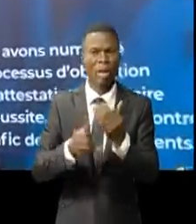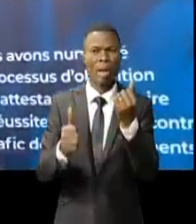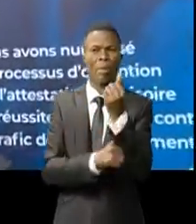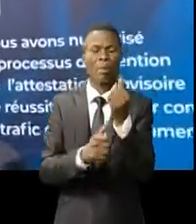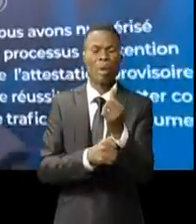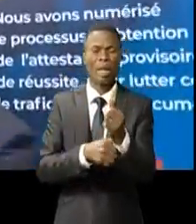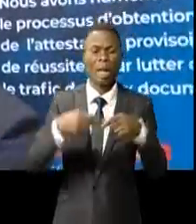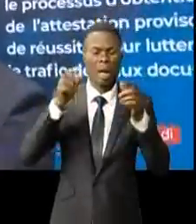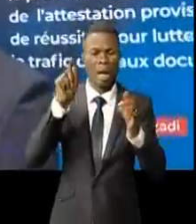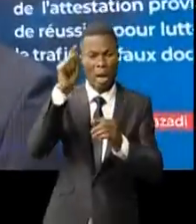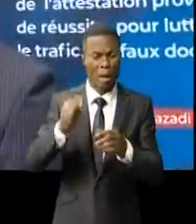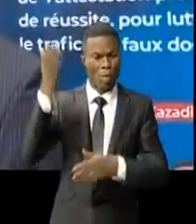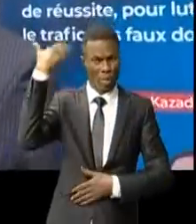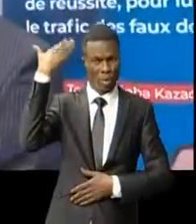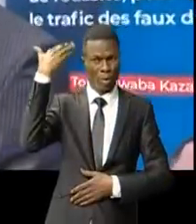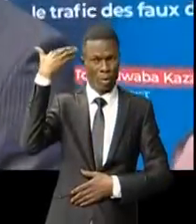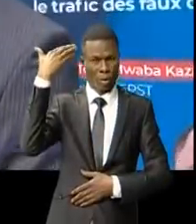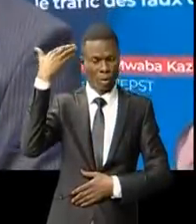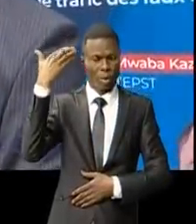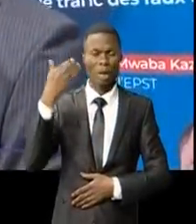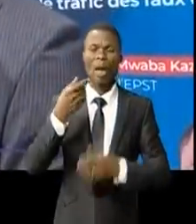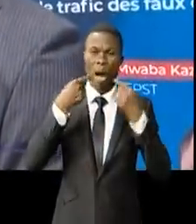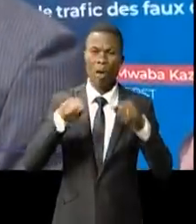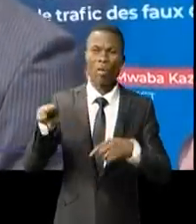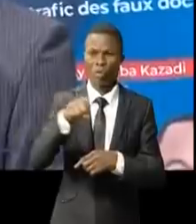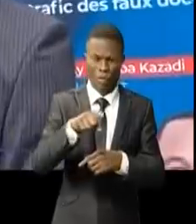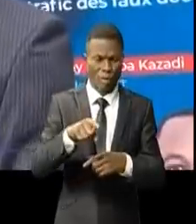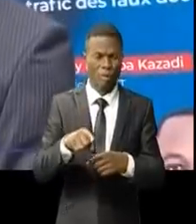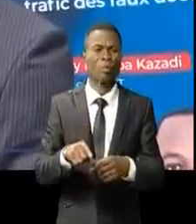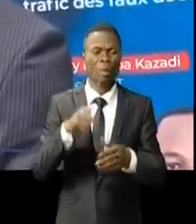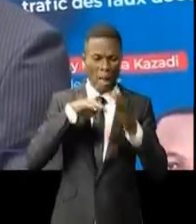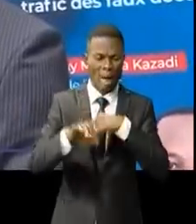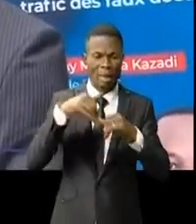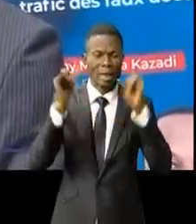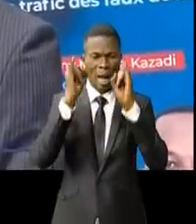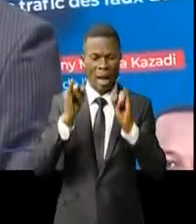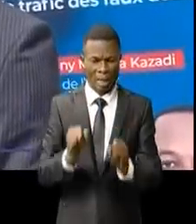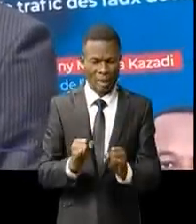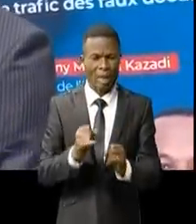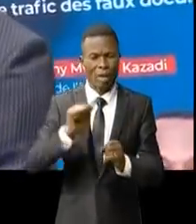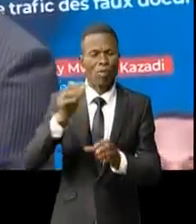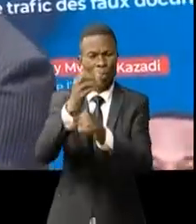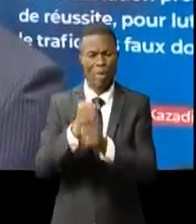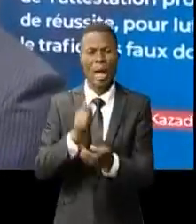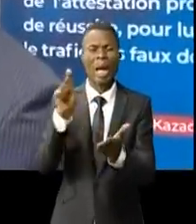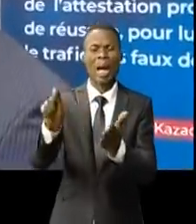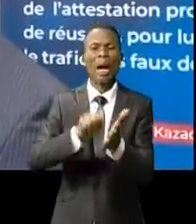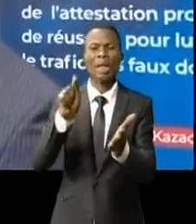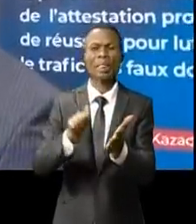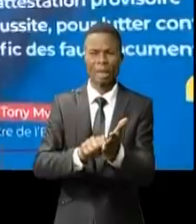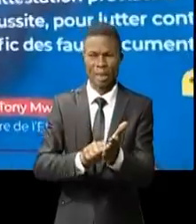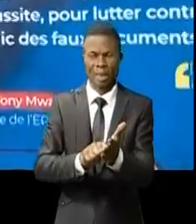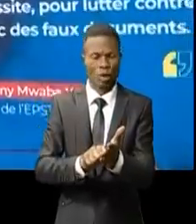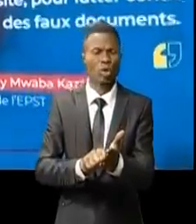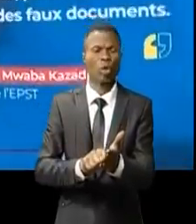publiés des années antérieures puissent déjà être numérisés. Et pour que ça soit plus facile, hein, pour les gens qui sont en Europe, qui n'ont pas de